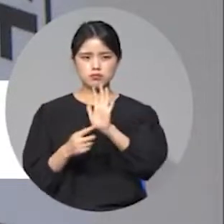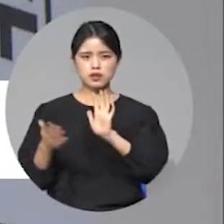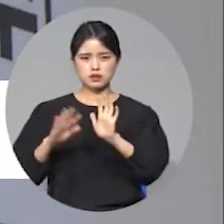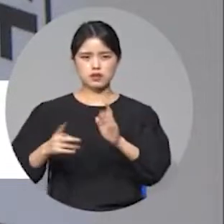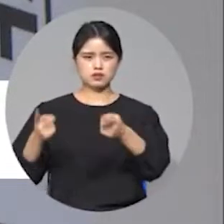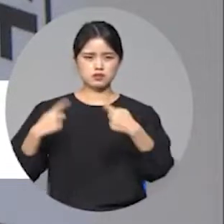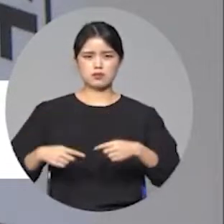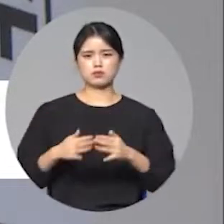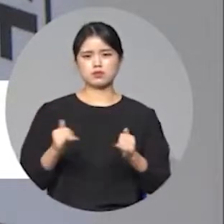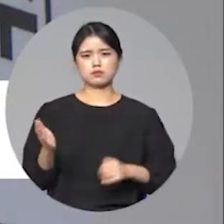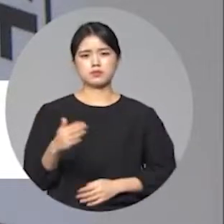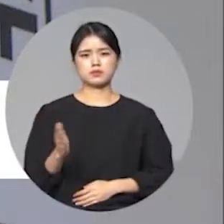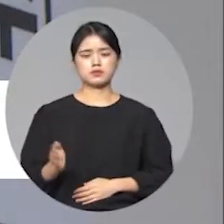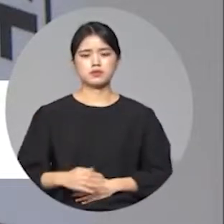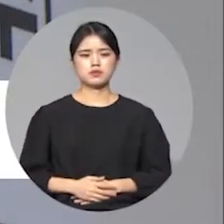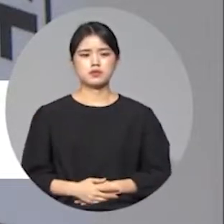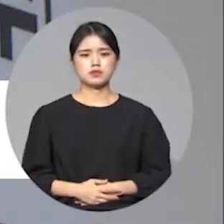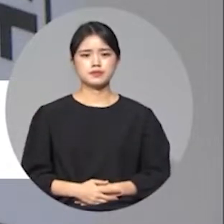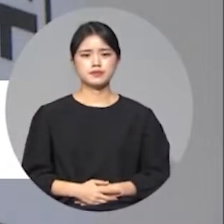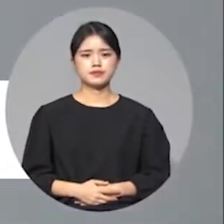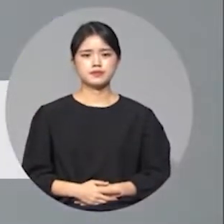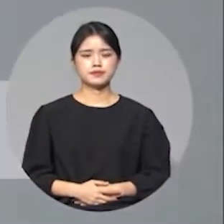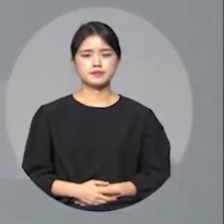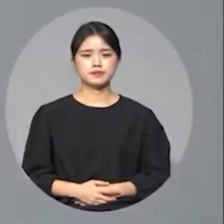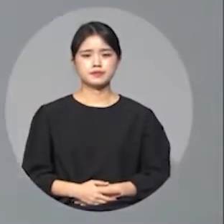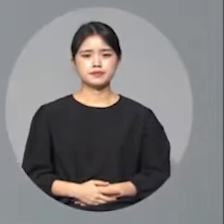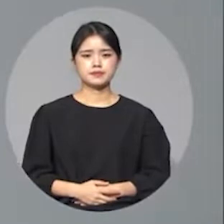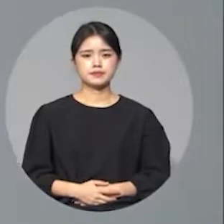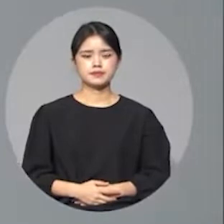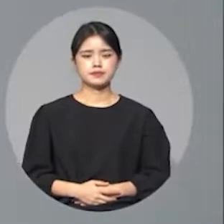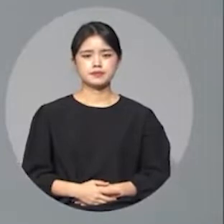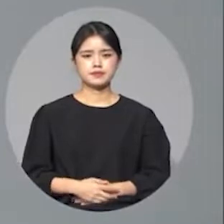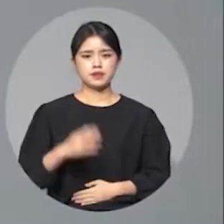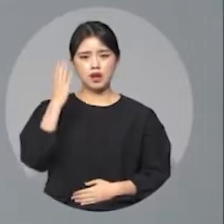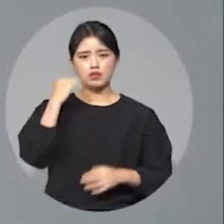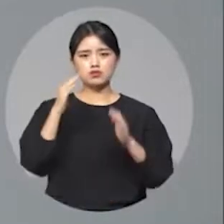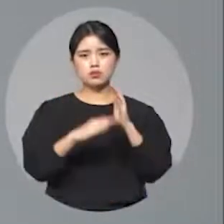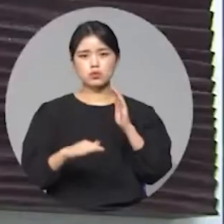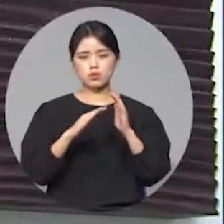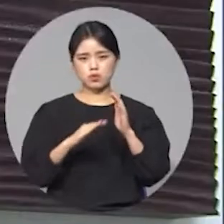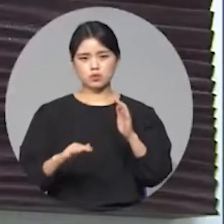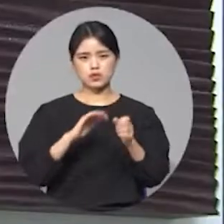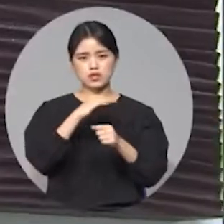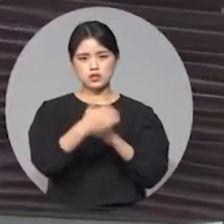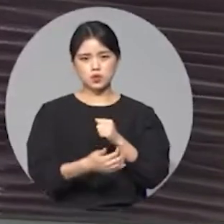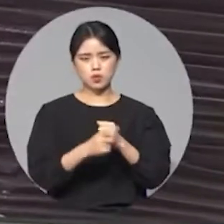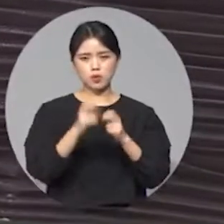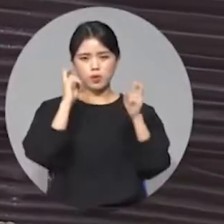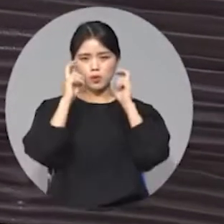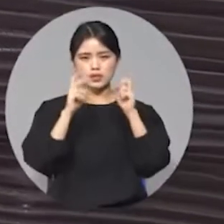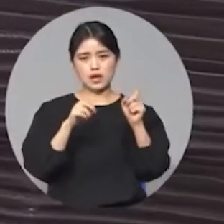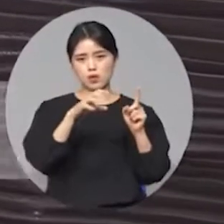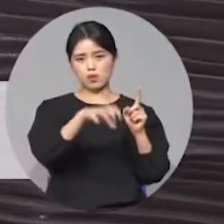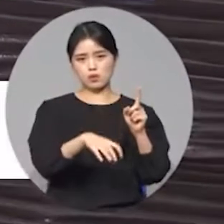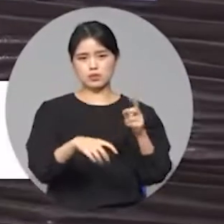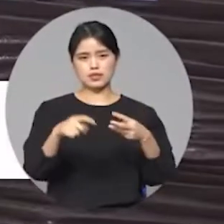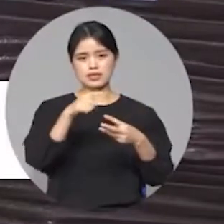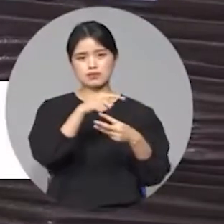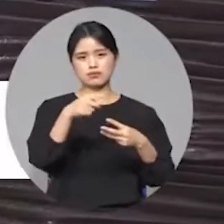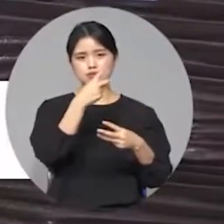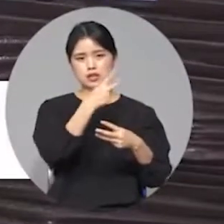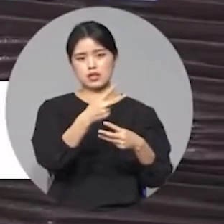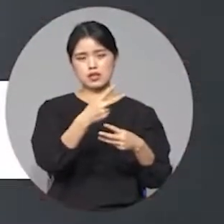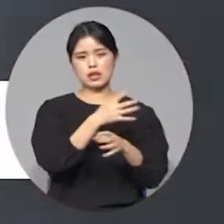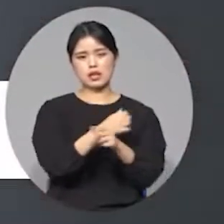참여하지 않았습니까? 네, 농촌입니다. 한수원이 현대글로벌이라는 특정 회사에 공사의 3분의 1을